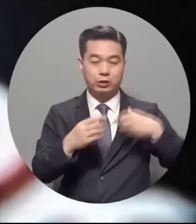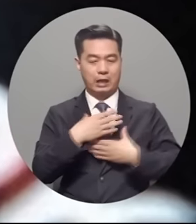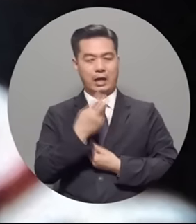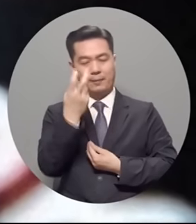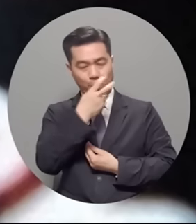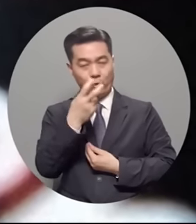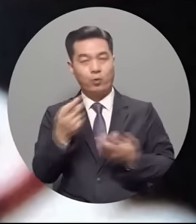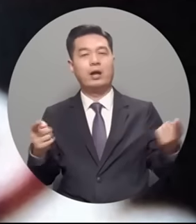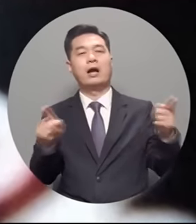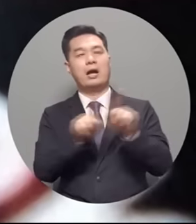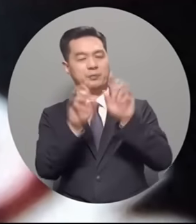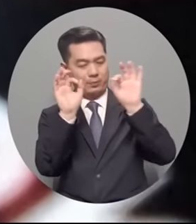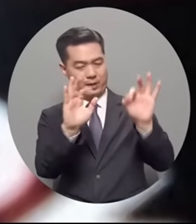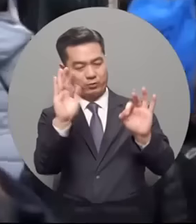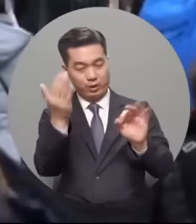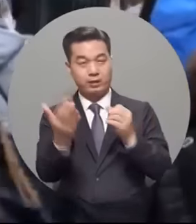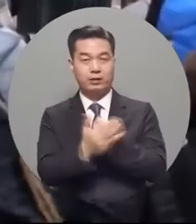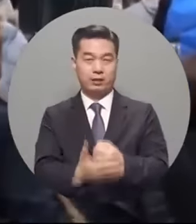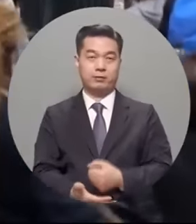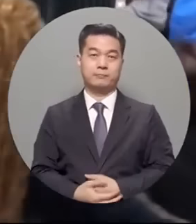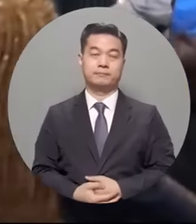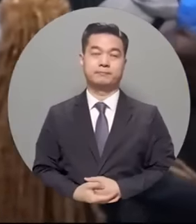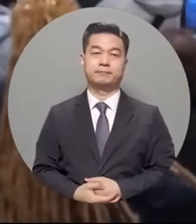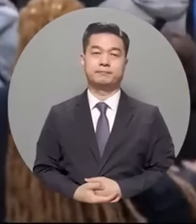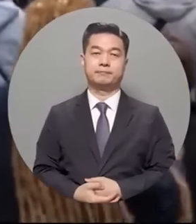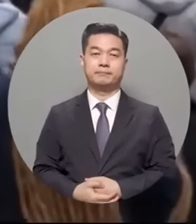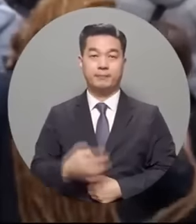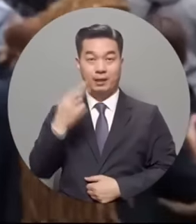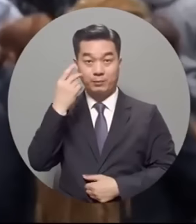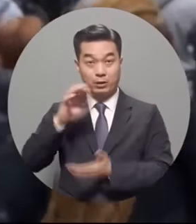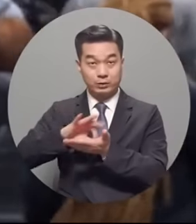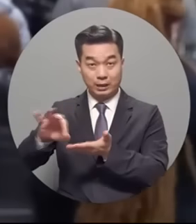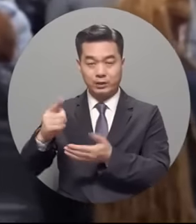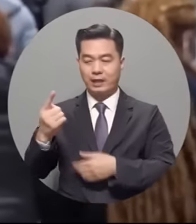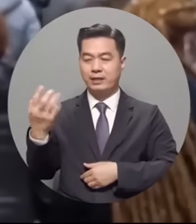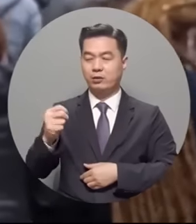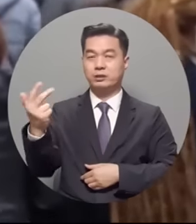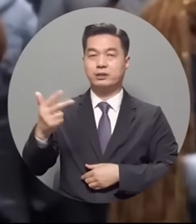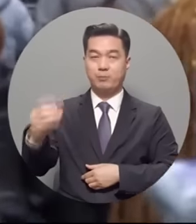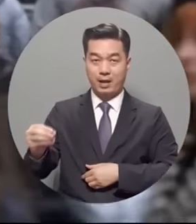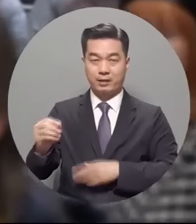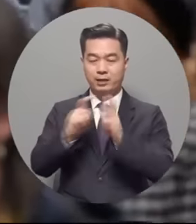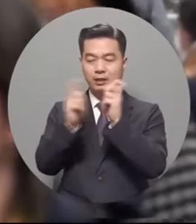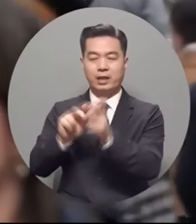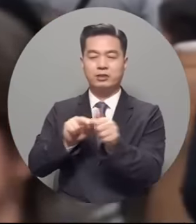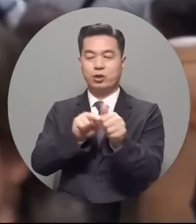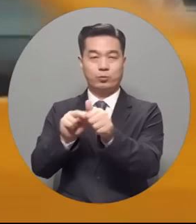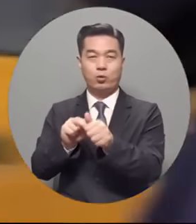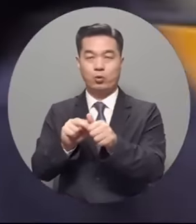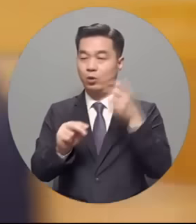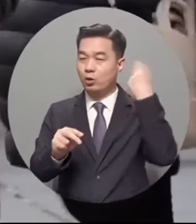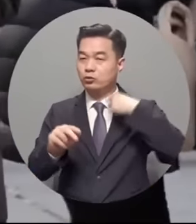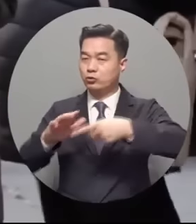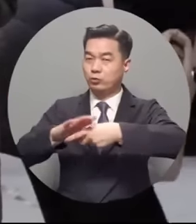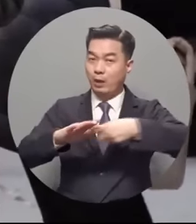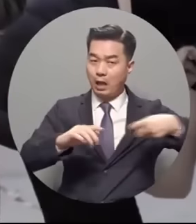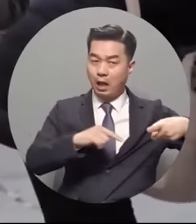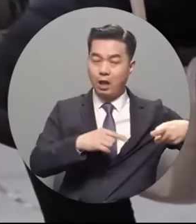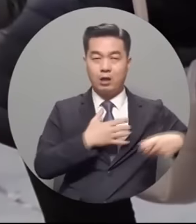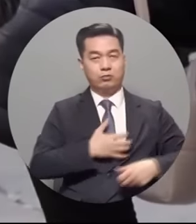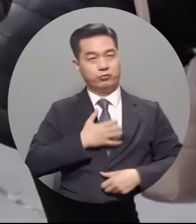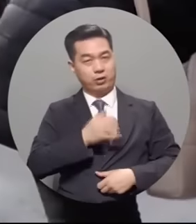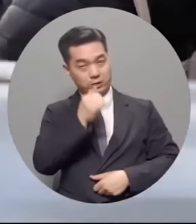공통 분모가 작용했습니다. 미국 사용자 1억 7천만 명의 개인 정보가 중국 정부에 흘러갈 수